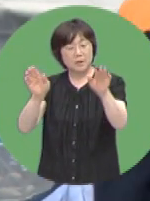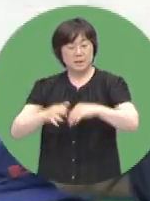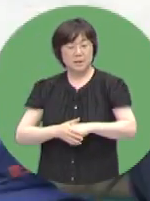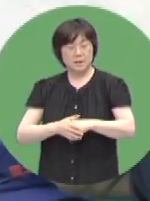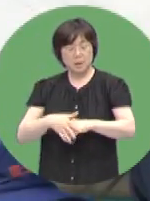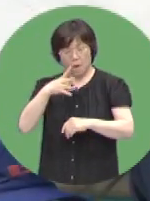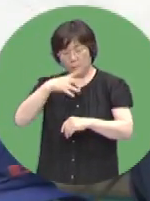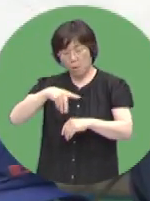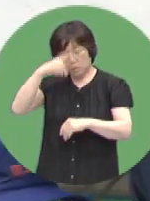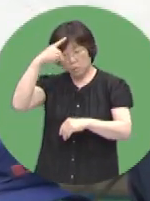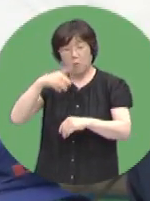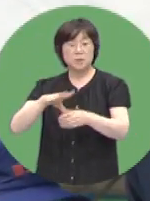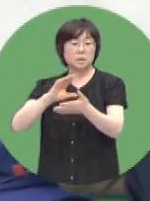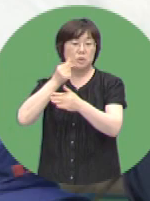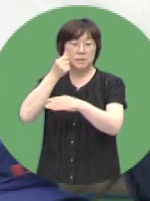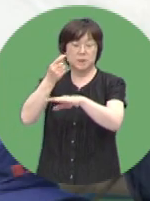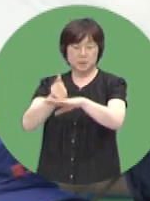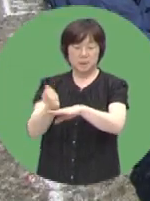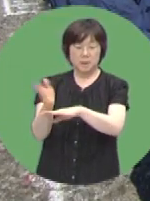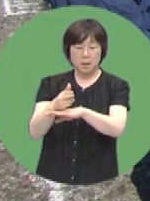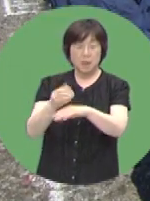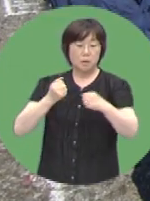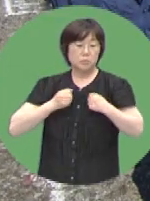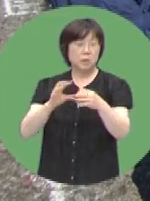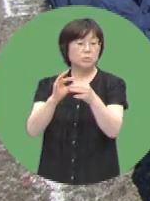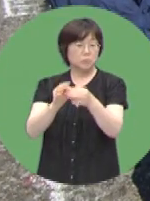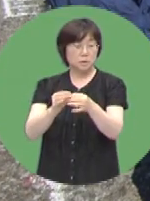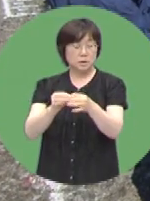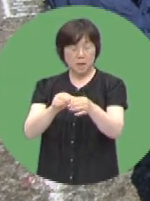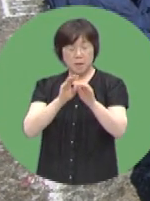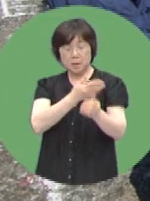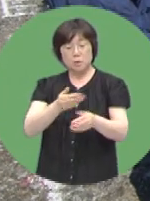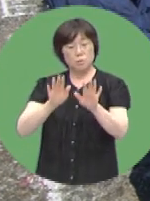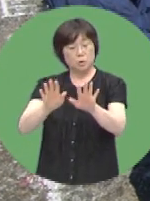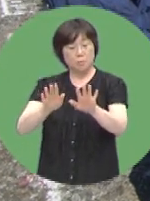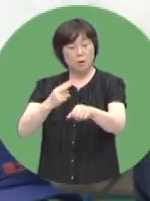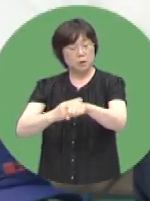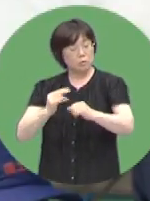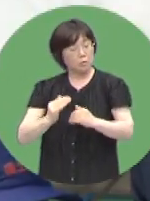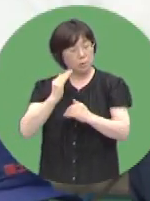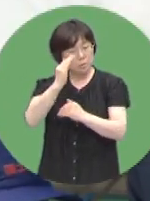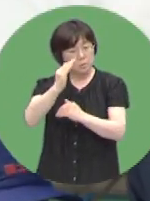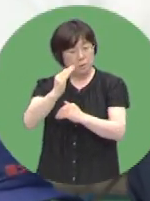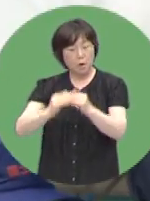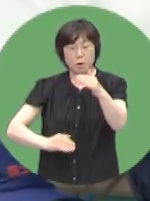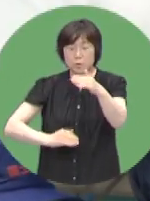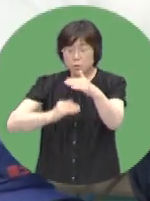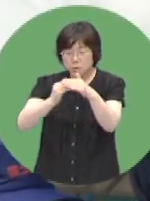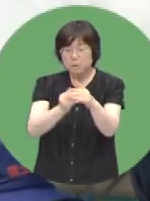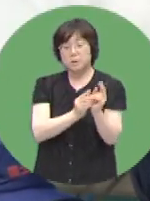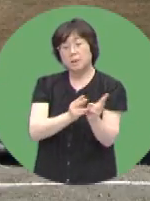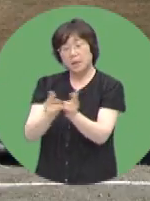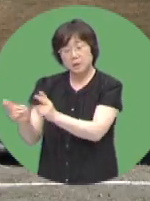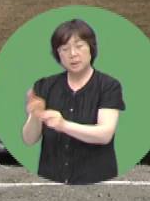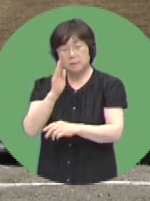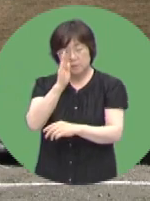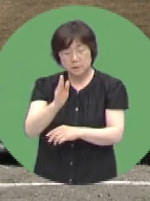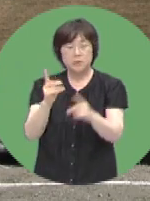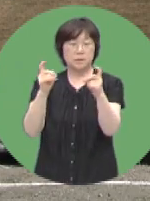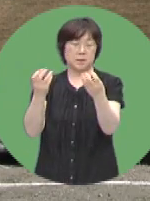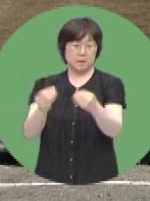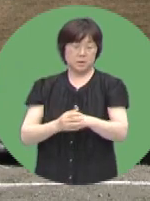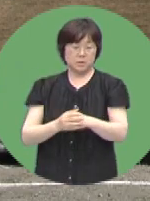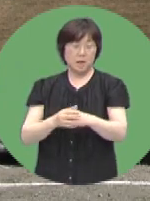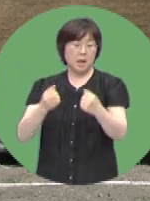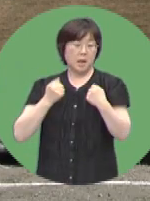飯泉知事が訓練を通じて水防技術の向上と水防体制の充実に励んでくださいと挨拶。